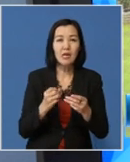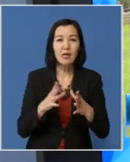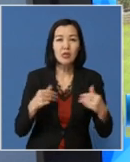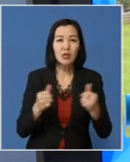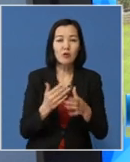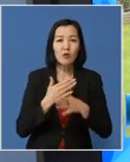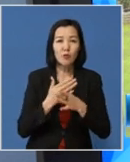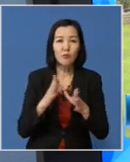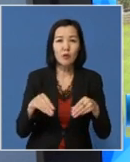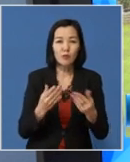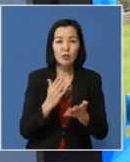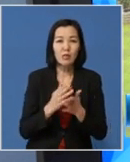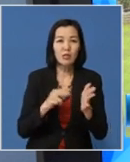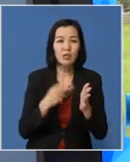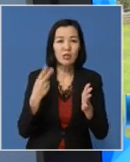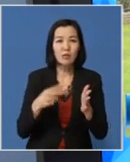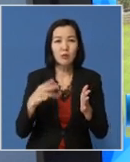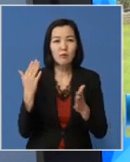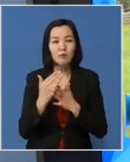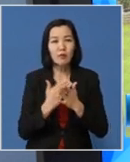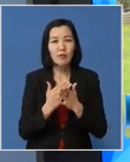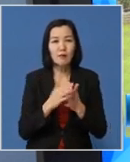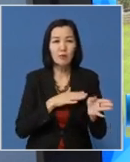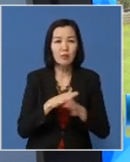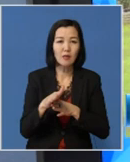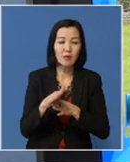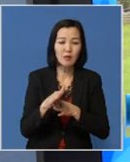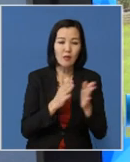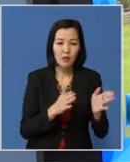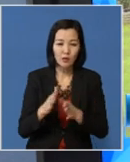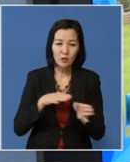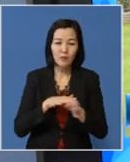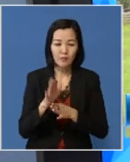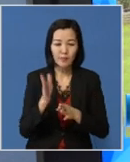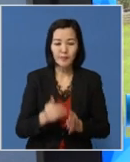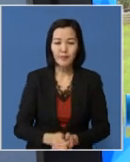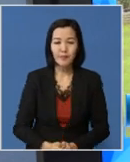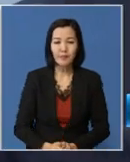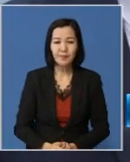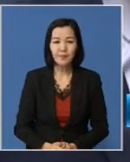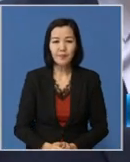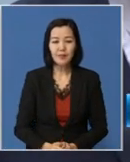жанұяға көмек көрсетіледі. 7-20-25 бағдарламасын іске асыру жұмыстары да жүйеленеді.